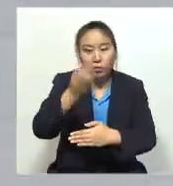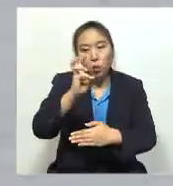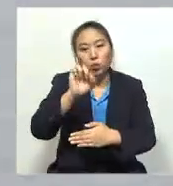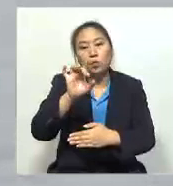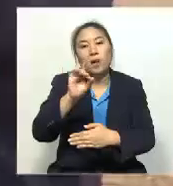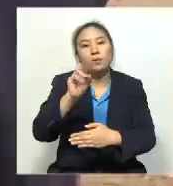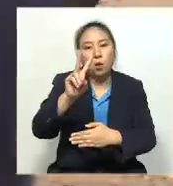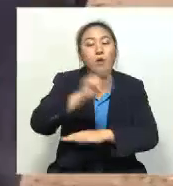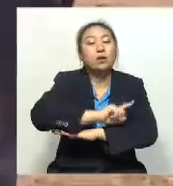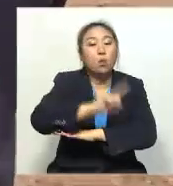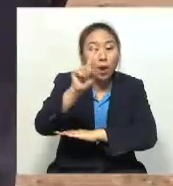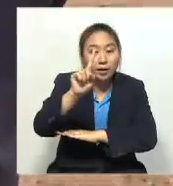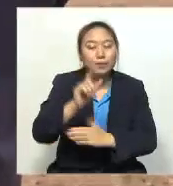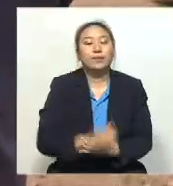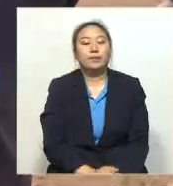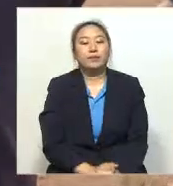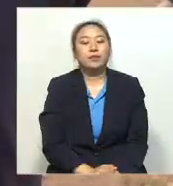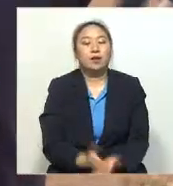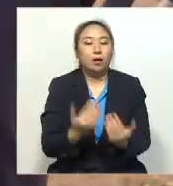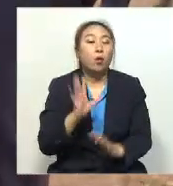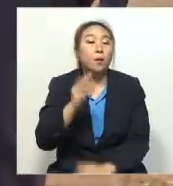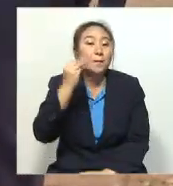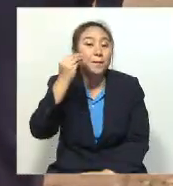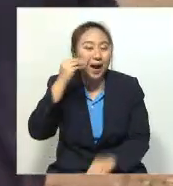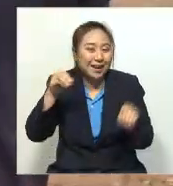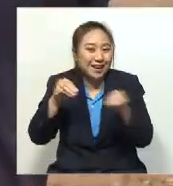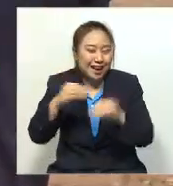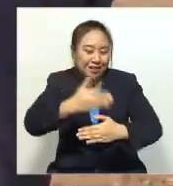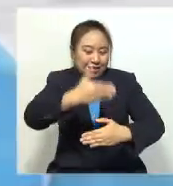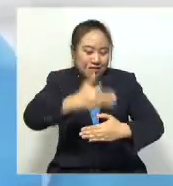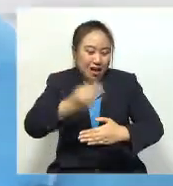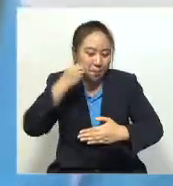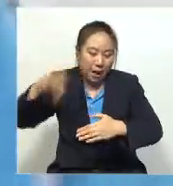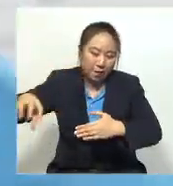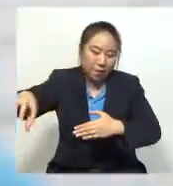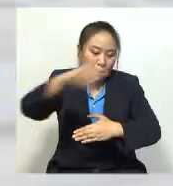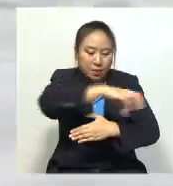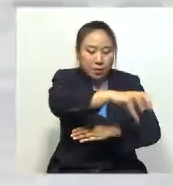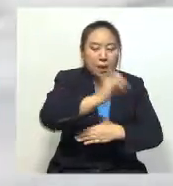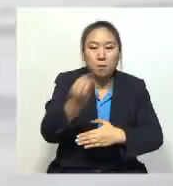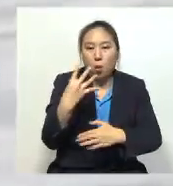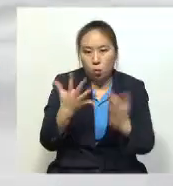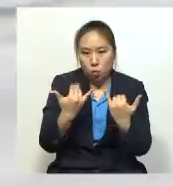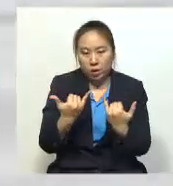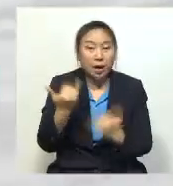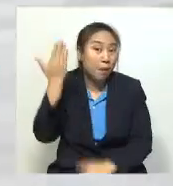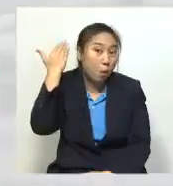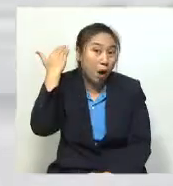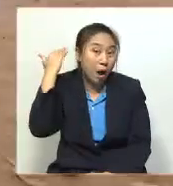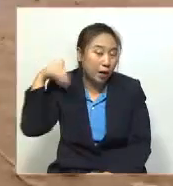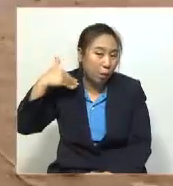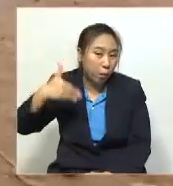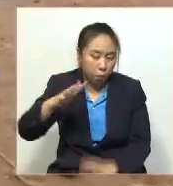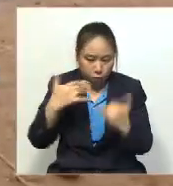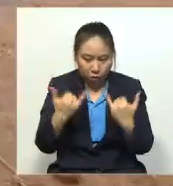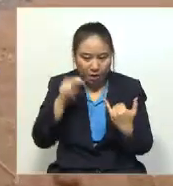ค่ะส่วนชาวบ้านที่อยู่บริเวณเขื่อนแก่งกระจานค่ะได้บอกกับทีมข่าวของเราว่าปริมาณน้ำวันนี้ค่ะลดลงจากเมื่อวานซึ่งส